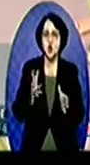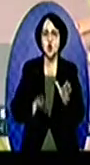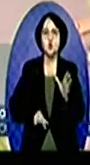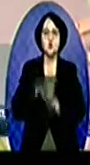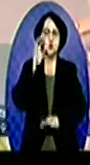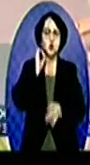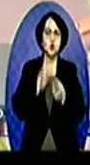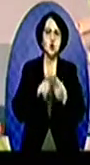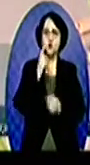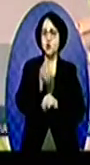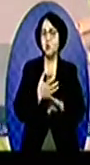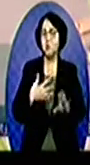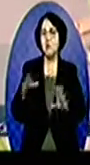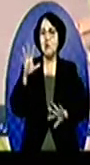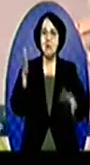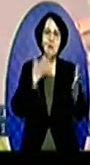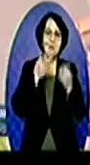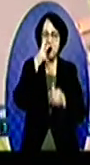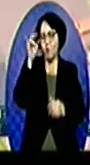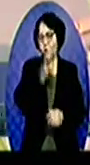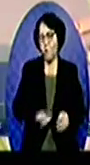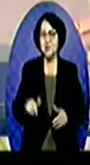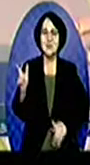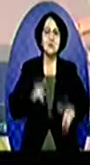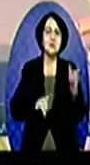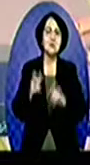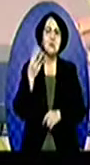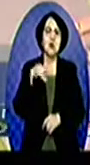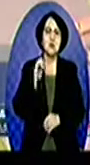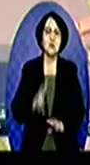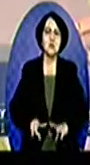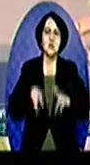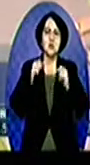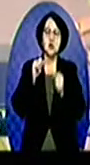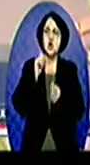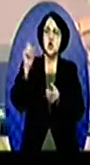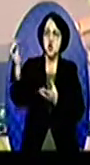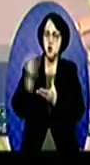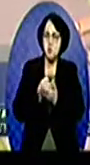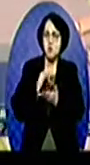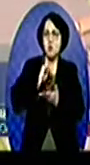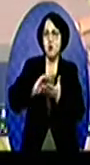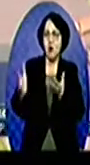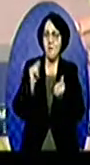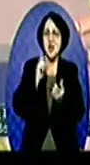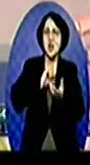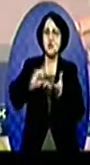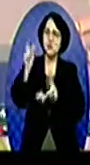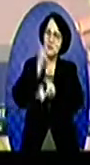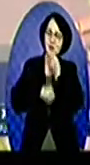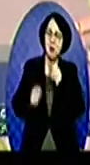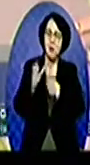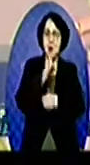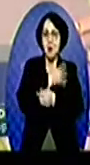жилдээ харьцуулахад улс орны маань эдийн засгийн нөхцөл байдал сайжирч, импортын болон экспортын бараа бүтээгдэхүүн хэлхээлээр нэвтрэх